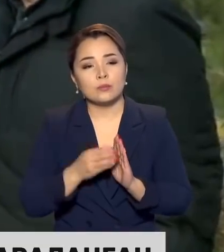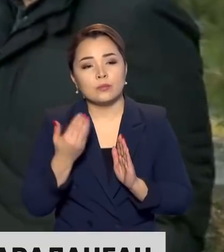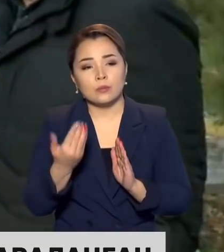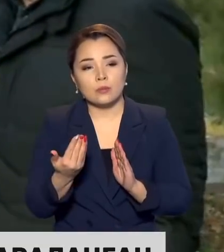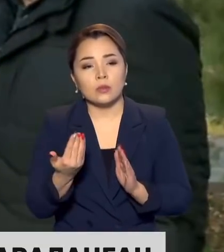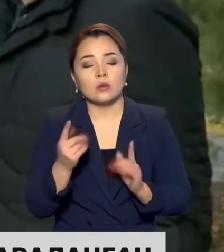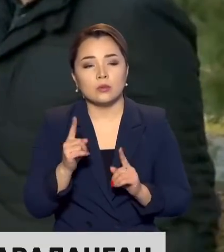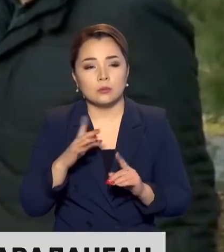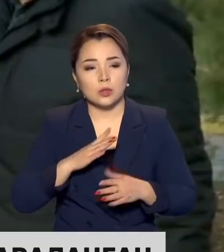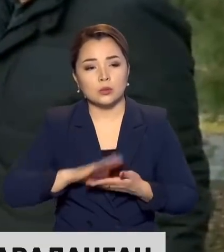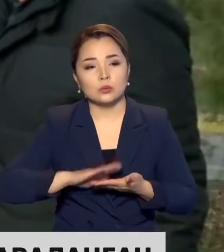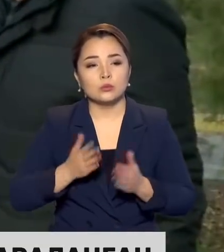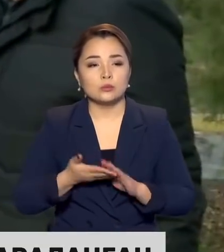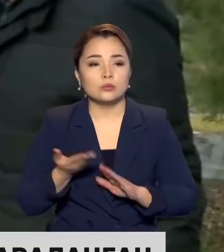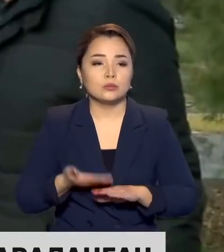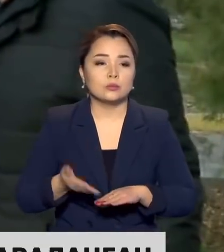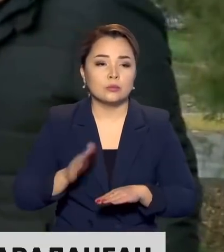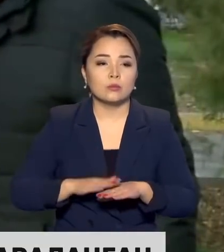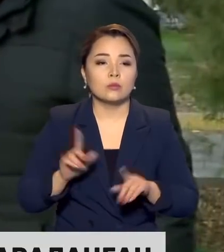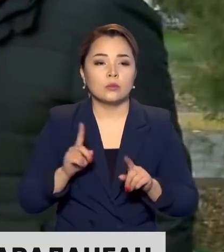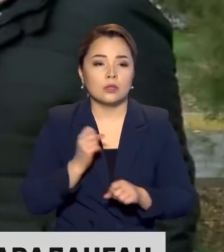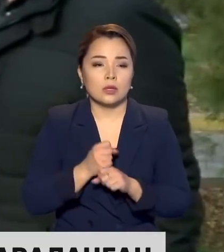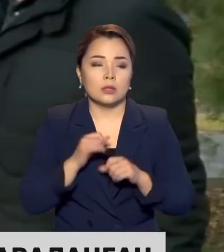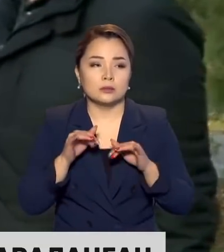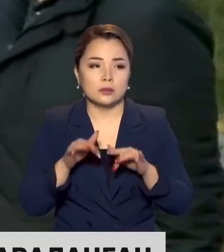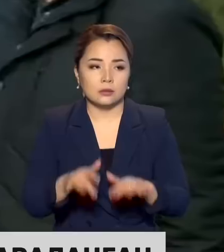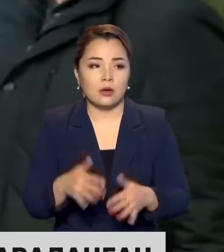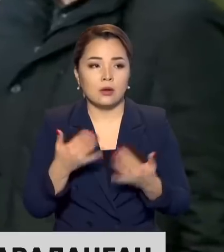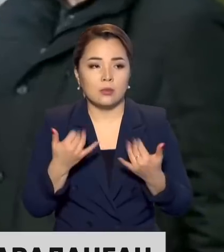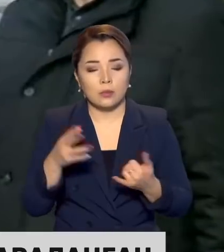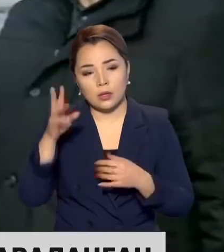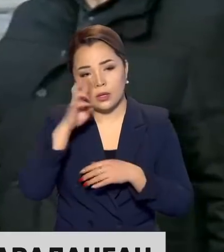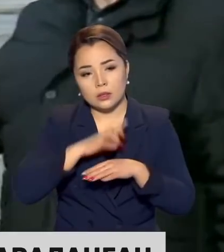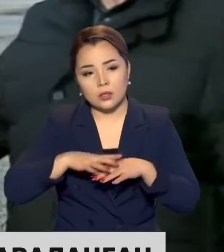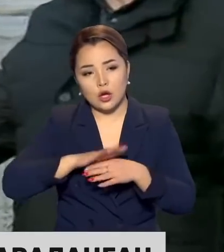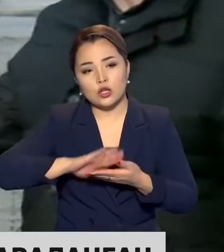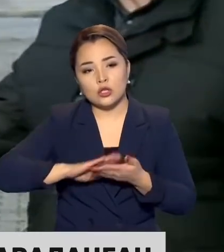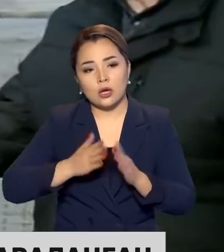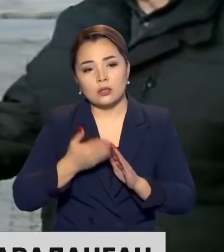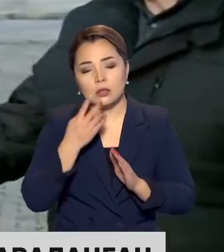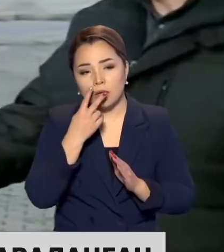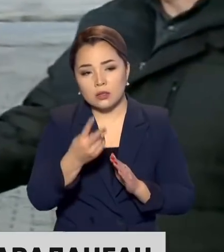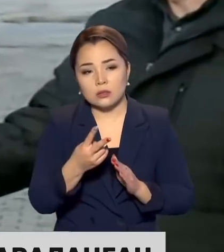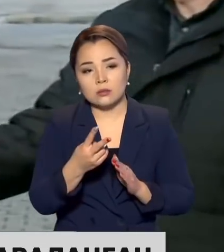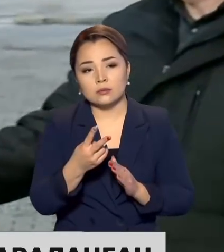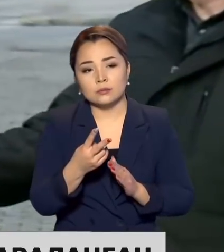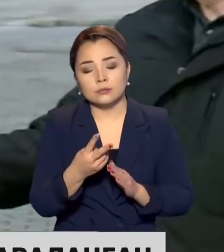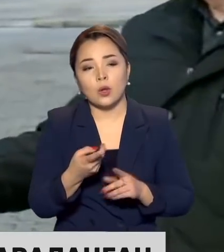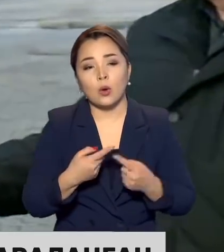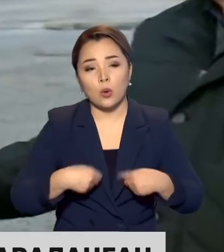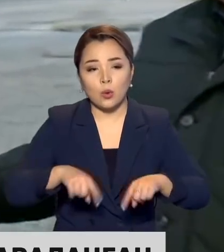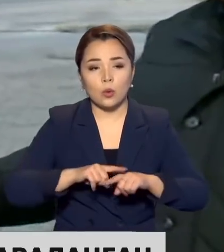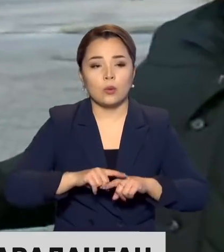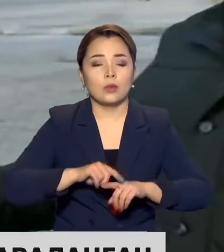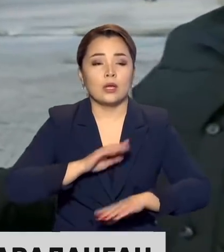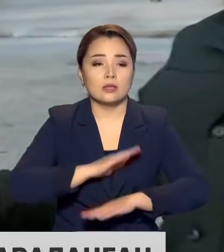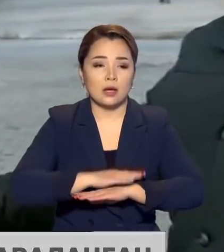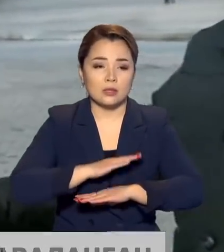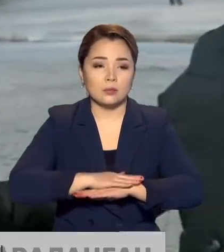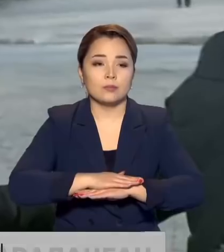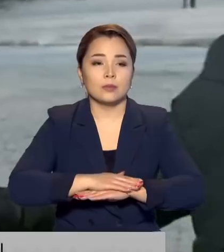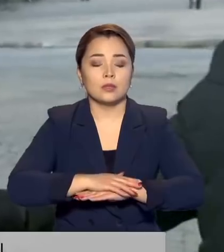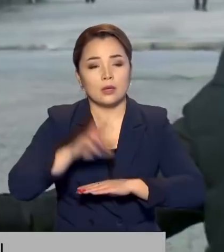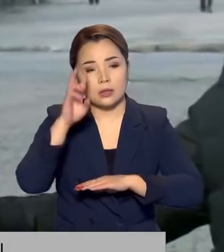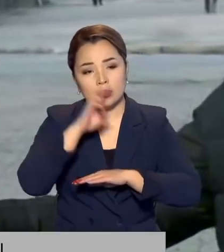қазір төтенше жағдай кезінде нендей әрекеттер жасап жатырсыздар? Енді мынау елімізде мынандай жағдай болып жатқан кезде қоғамдық тәртіп